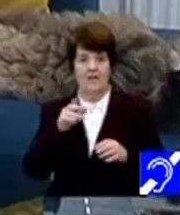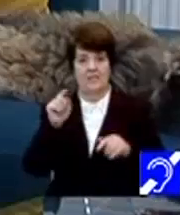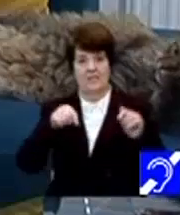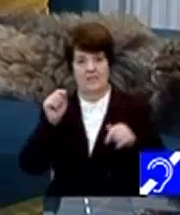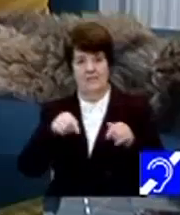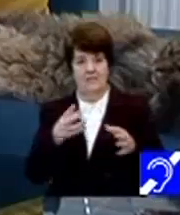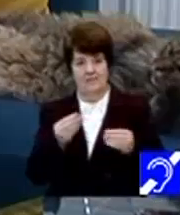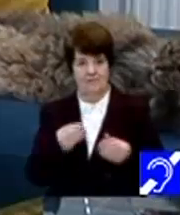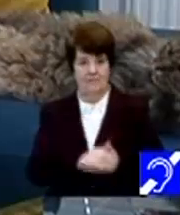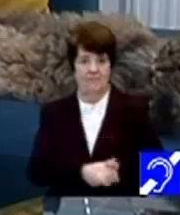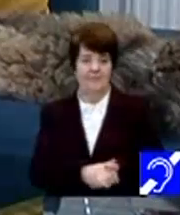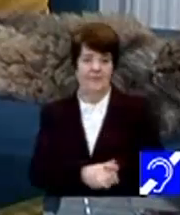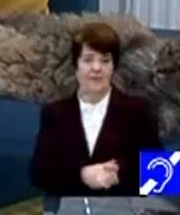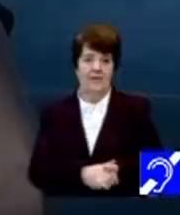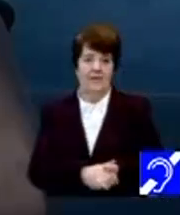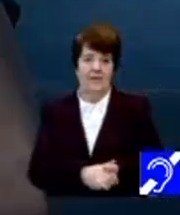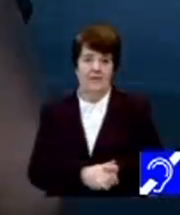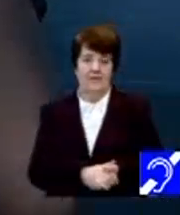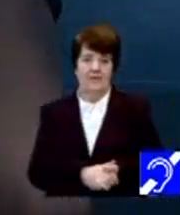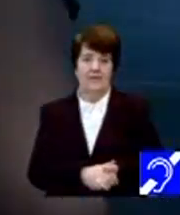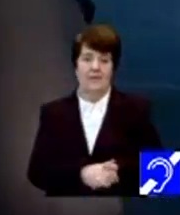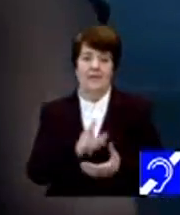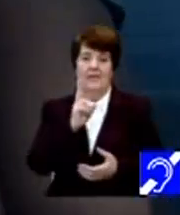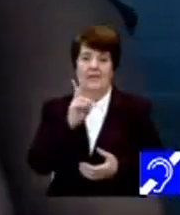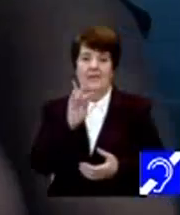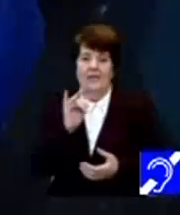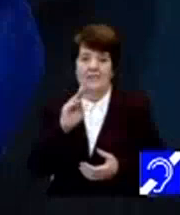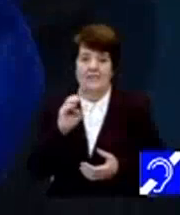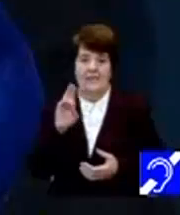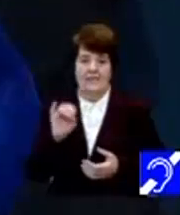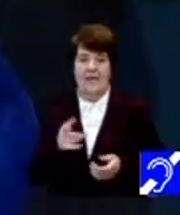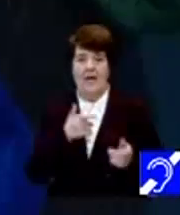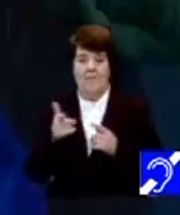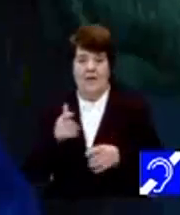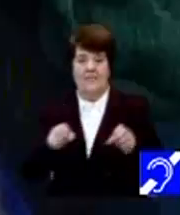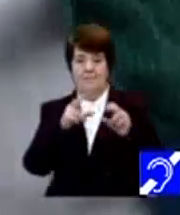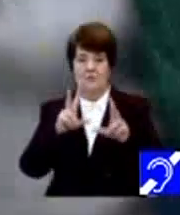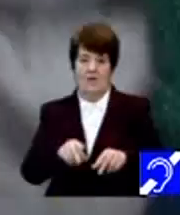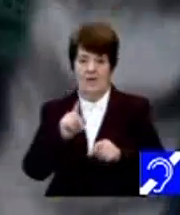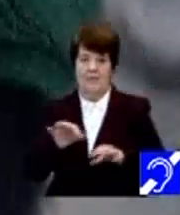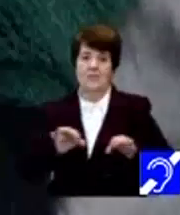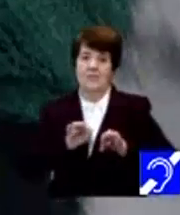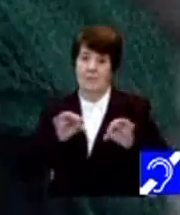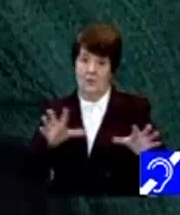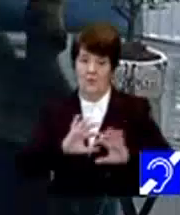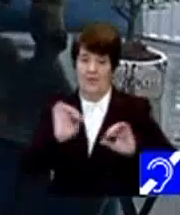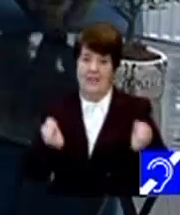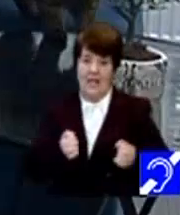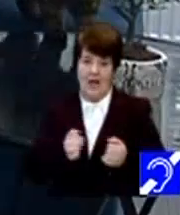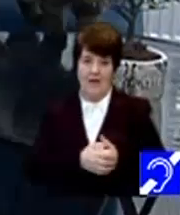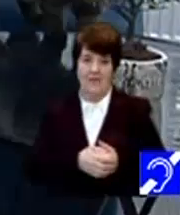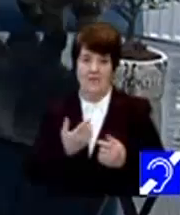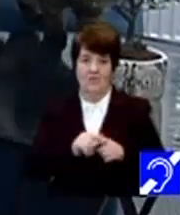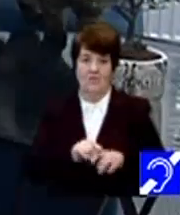da? Atunci când este plouă îl îmbrăcăm ca să nu se ude. Cristina a pregătit deja hăinuțele speciale pentru sărbătorile